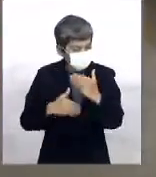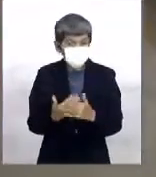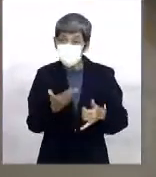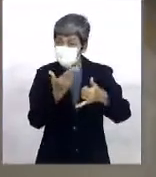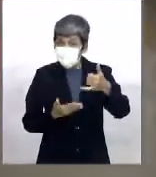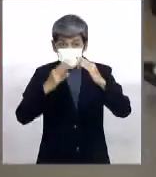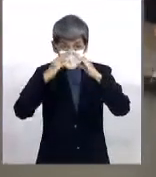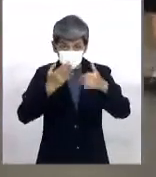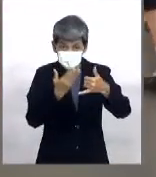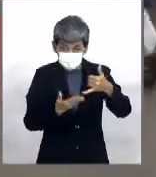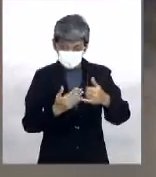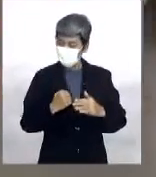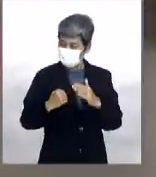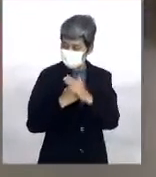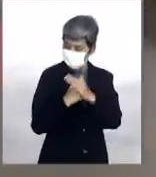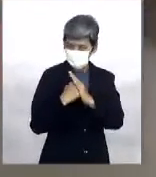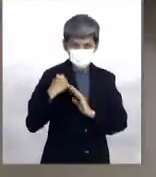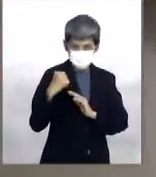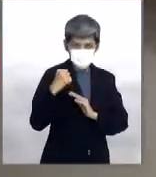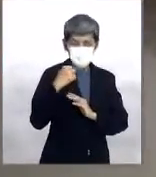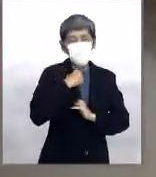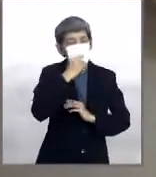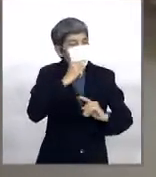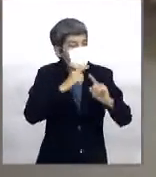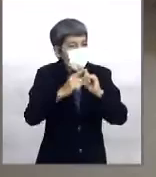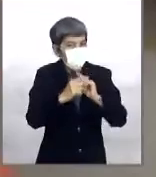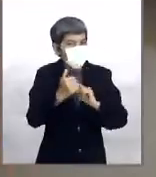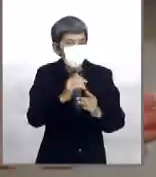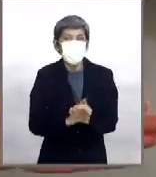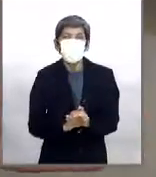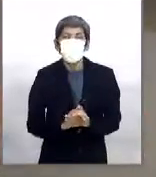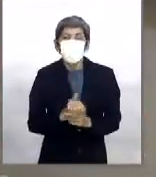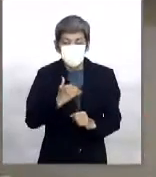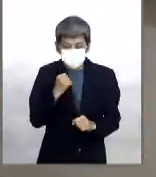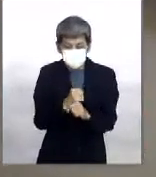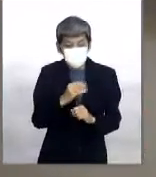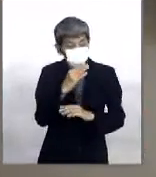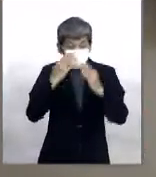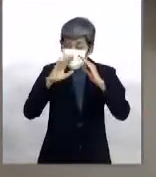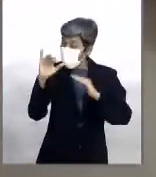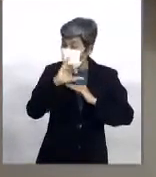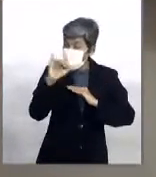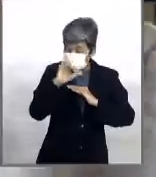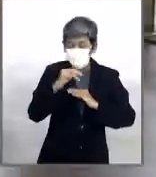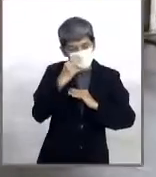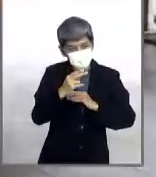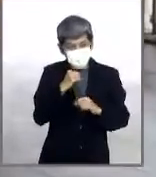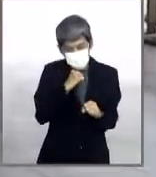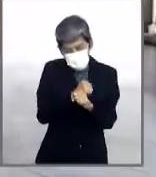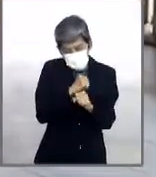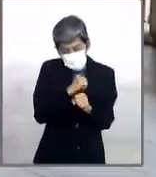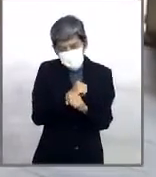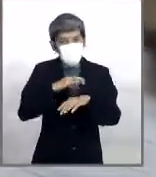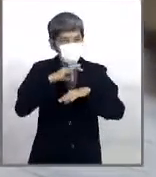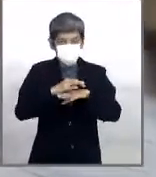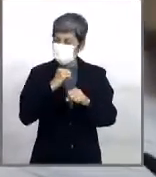วันเขาก็เป็นคนที่สู้คนนึงเลยนะคะที่ได้คุยกันมาตั้งแต่ก่อนที่เขาจะมีความพิการเนี่ยเขาก็ได้ทำใน